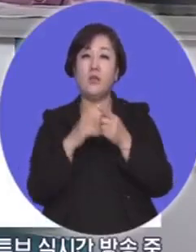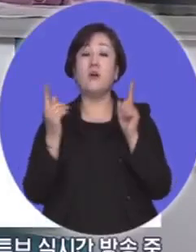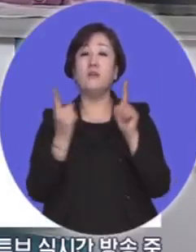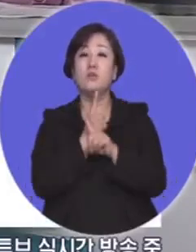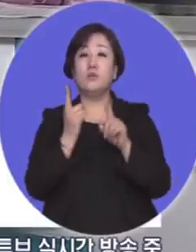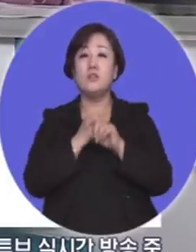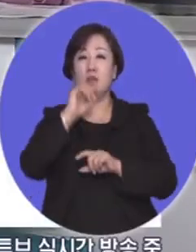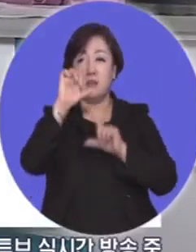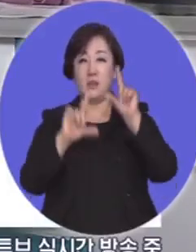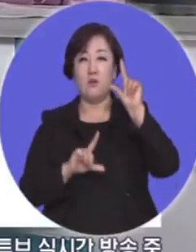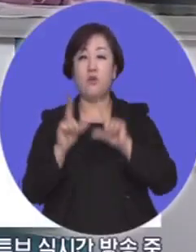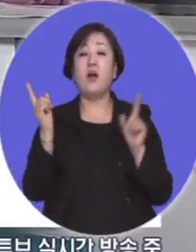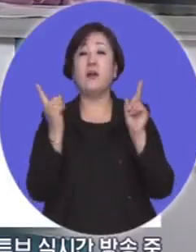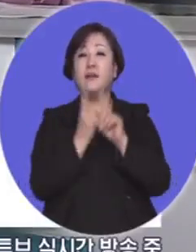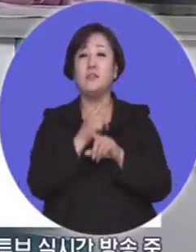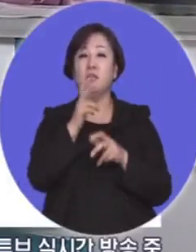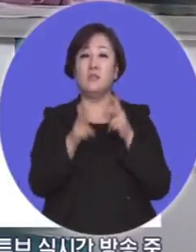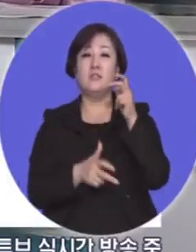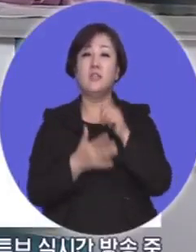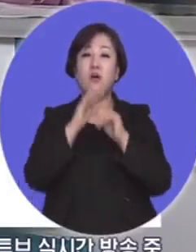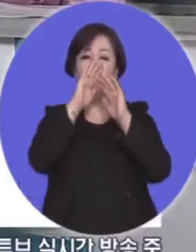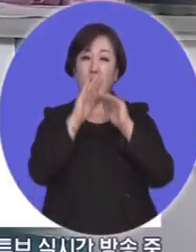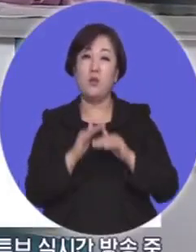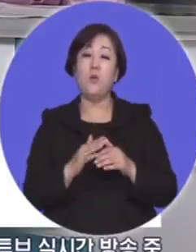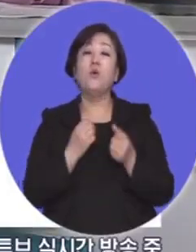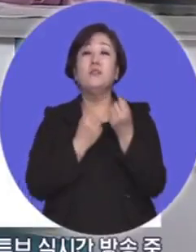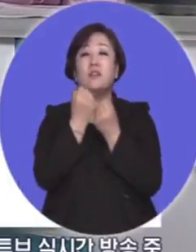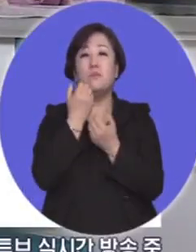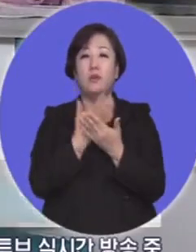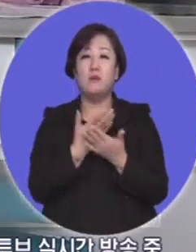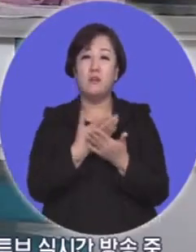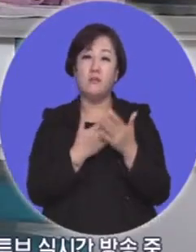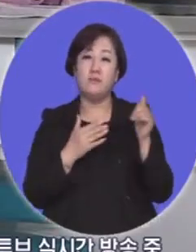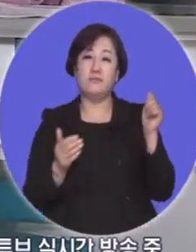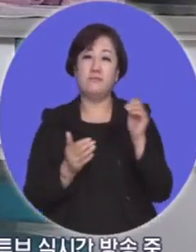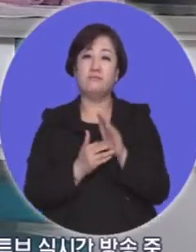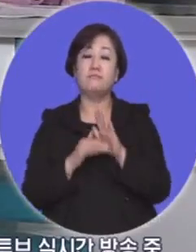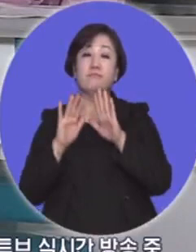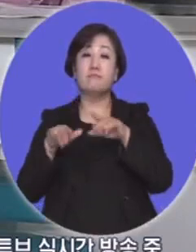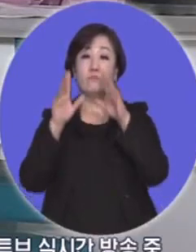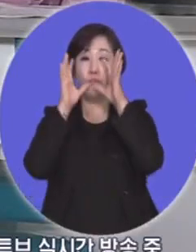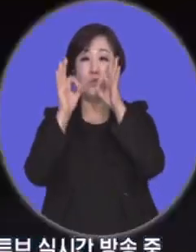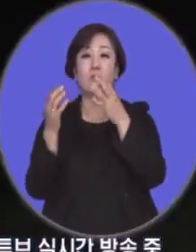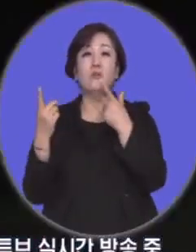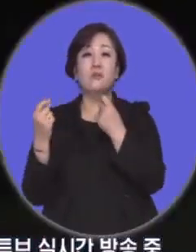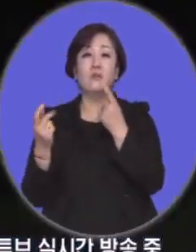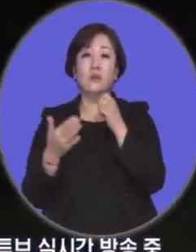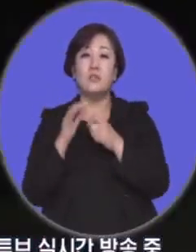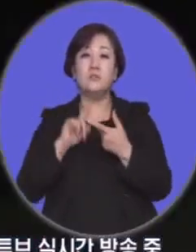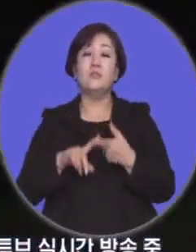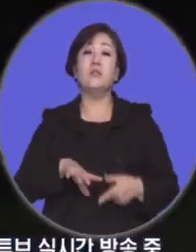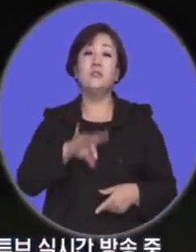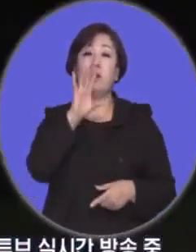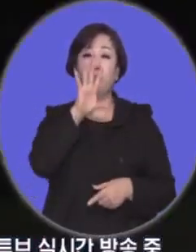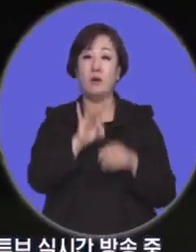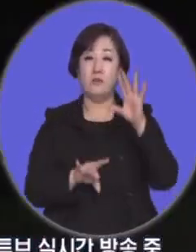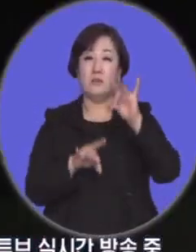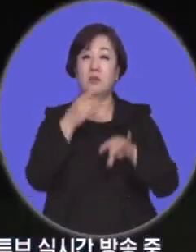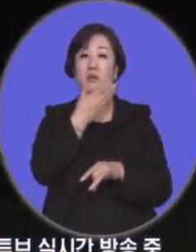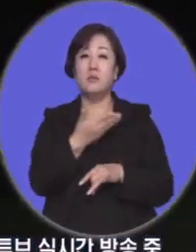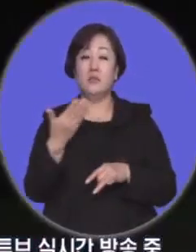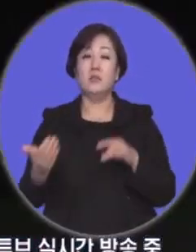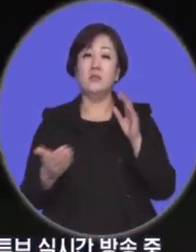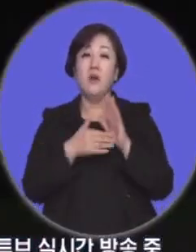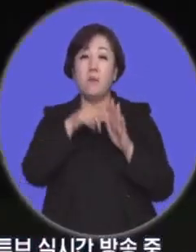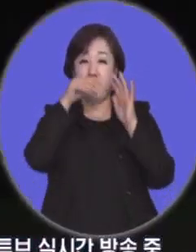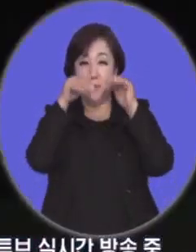경관 개선 사업 어떤 예. 건지 내용부터 좀 설명을 해주실까요? 예, 예, 보시다시피 매곡천은 근천입니다. 예. 그래서 비가 올